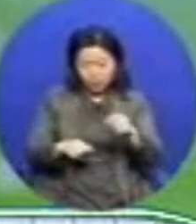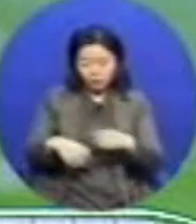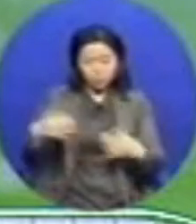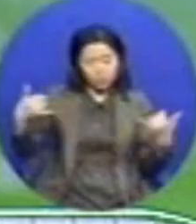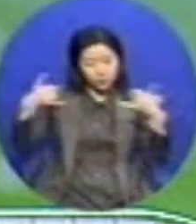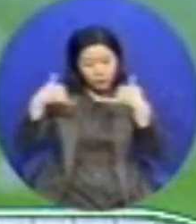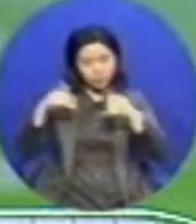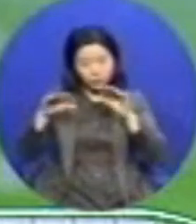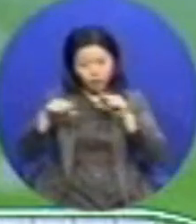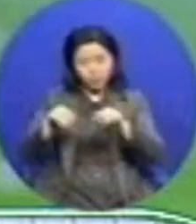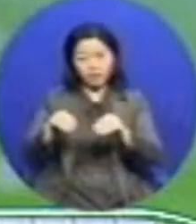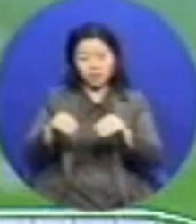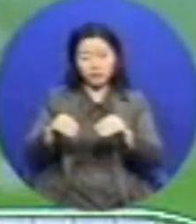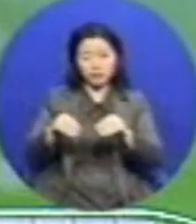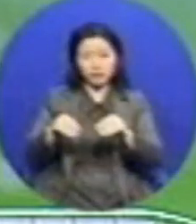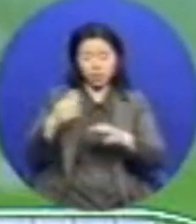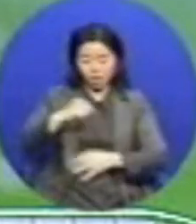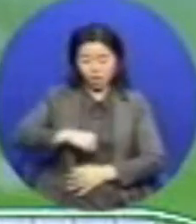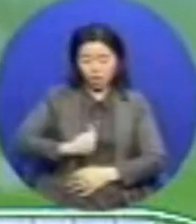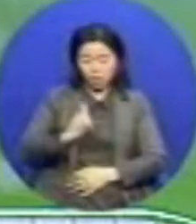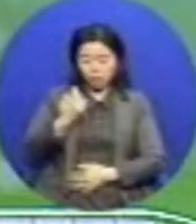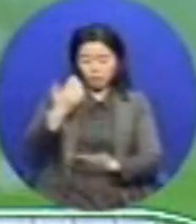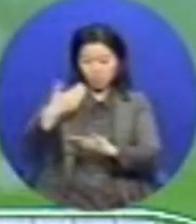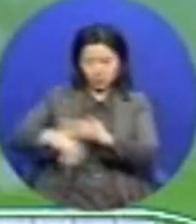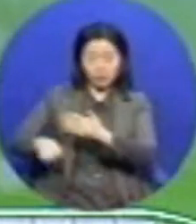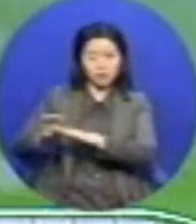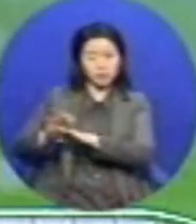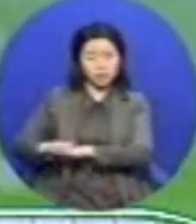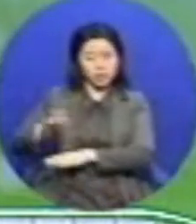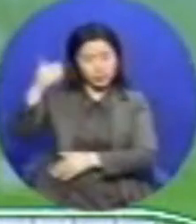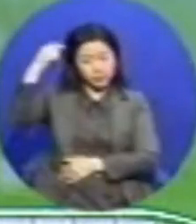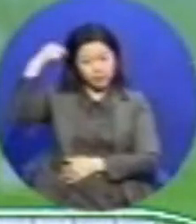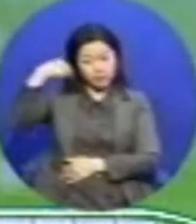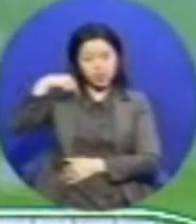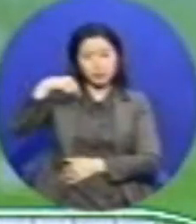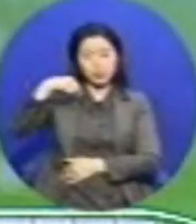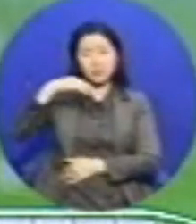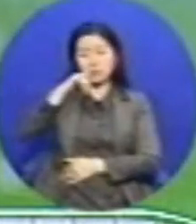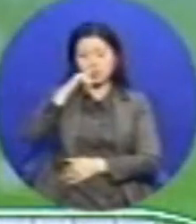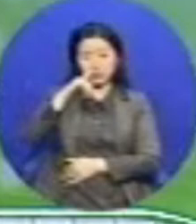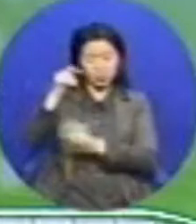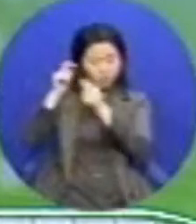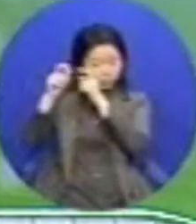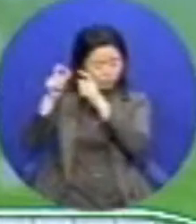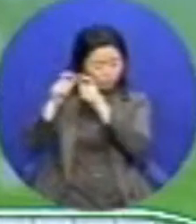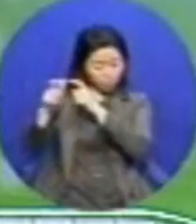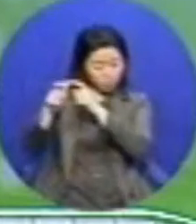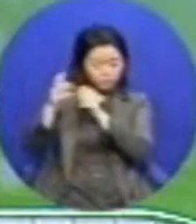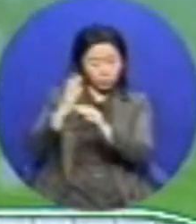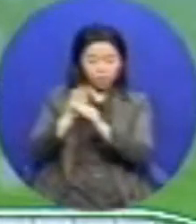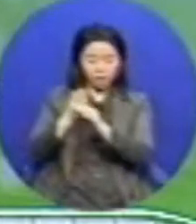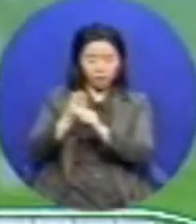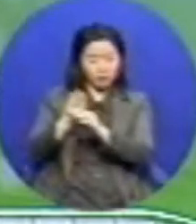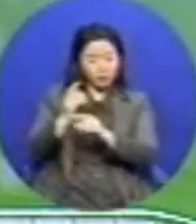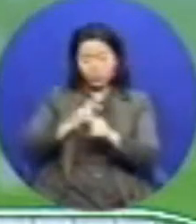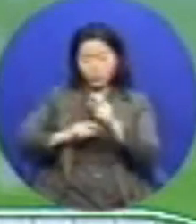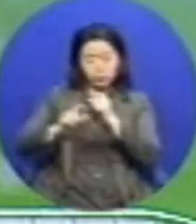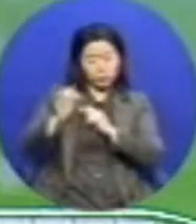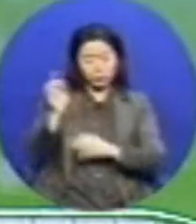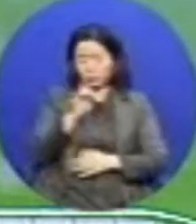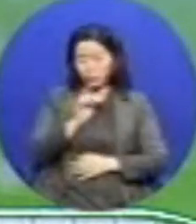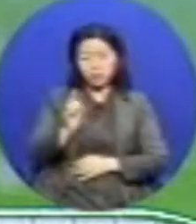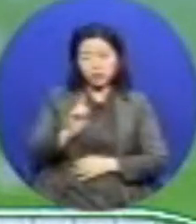끊어지고 혼자만 남은 느낌이 들어서 고민하다가 이렇게 는 도무지 더 못살 것 같아서 오셔